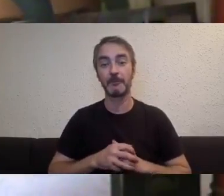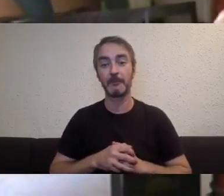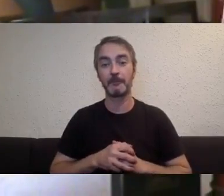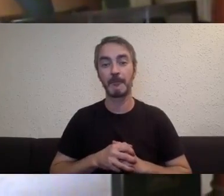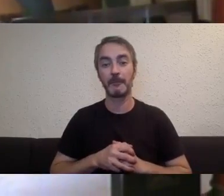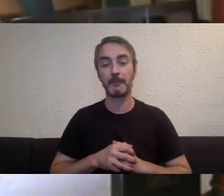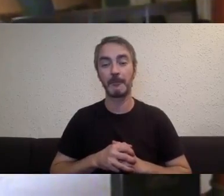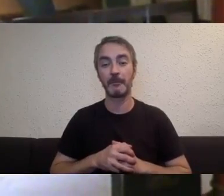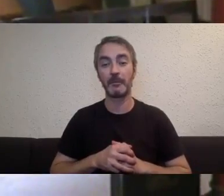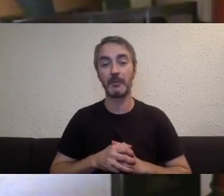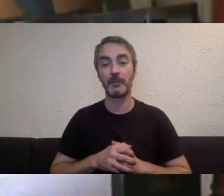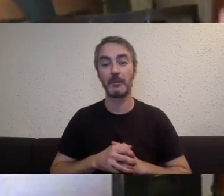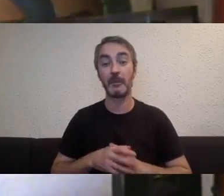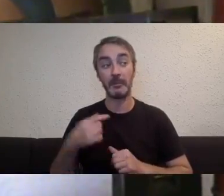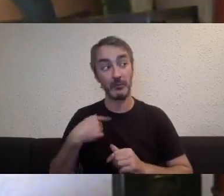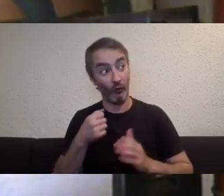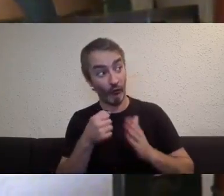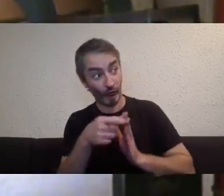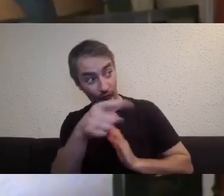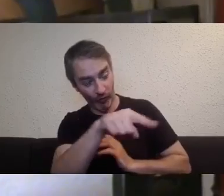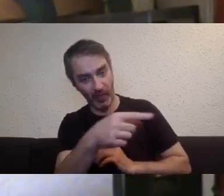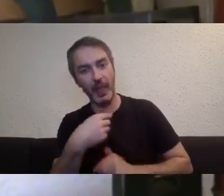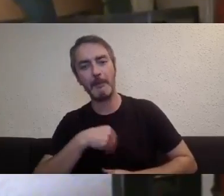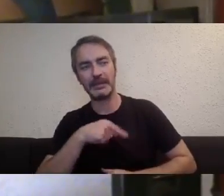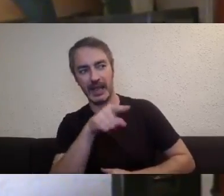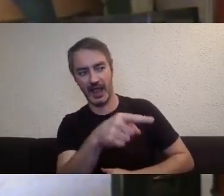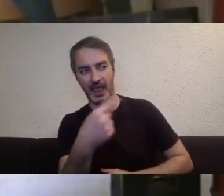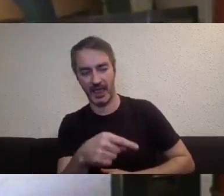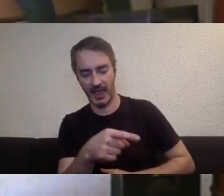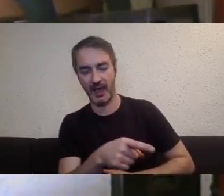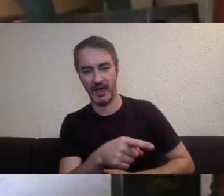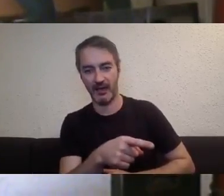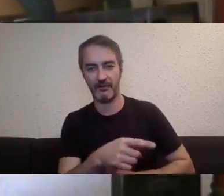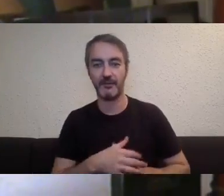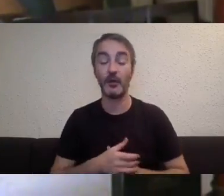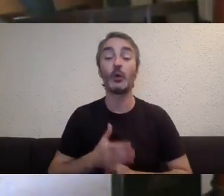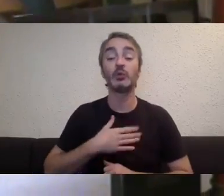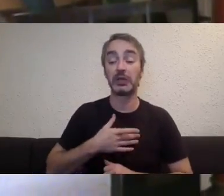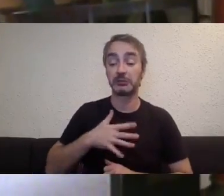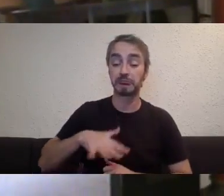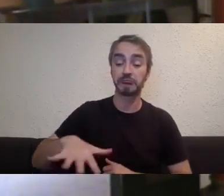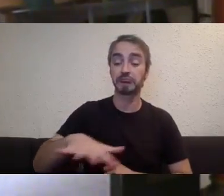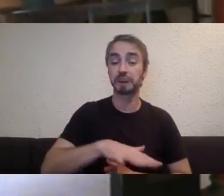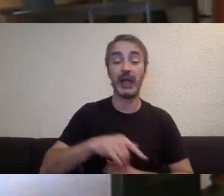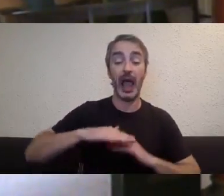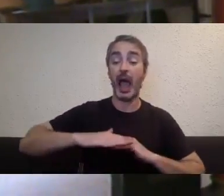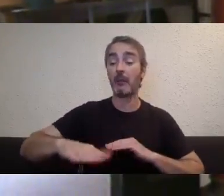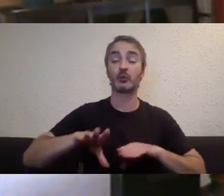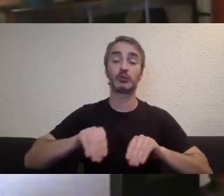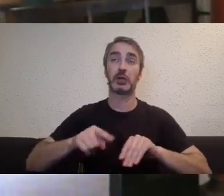estàvem allà, encara s'hi va arribar a oficiar alguna missa i de més. I nosaltres, en principi, doncs,